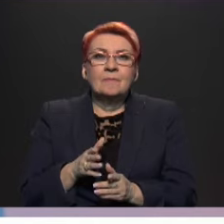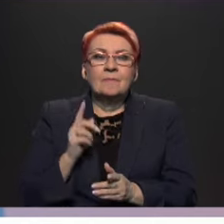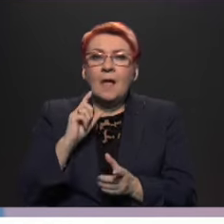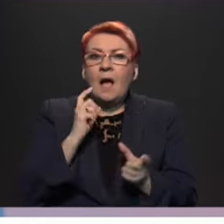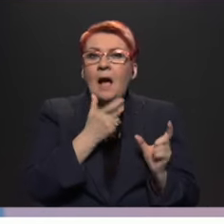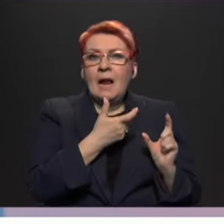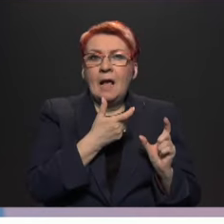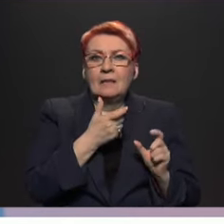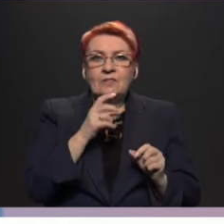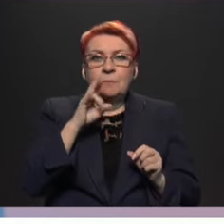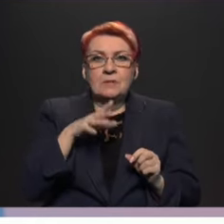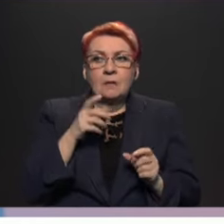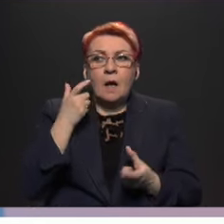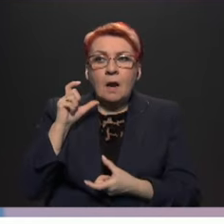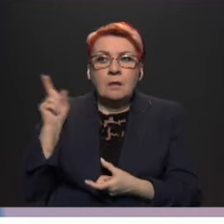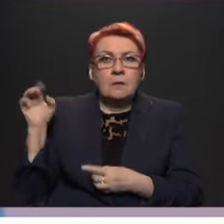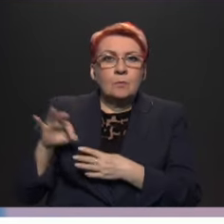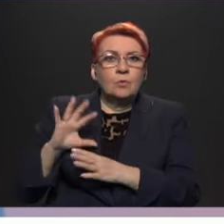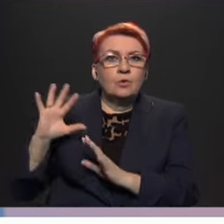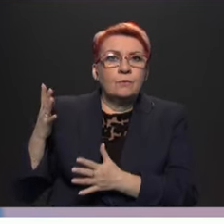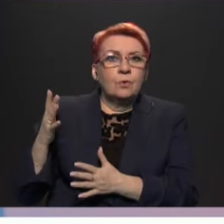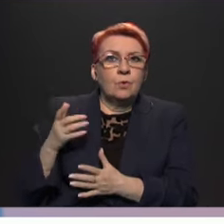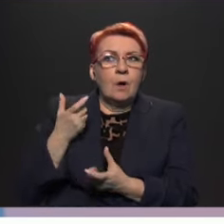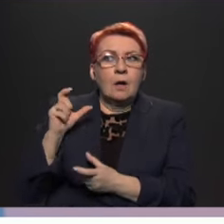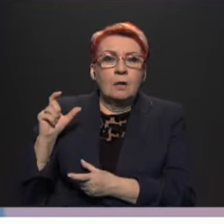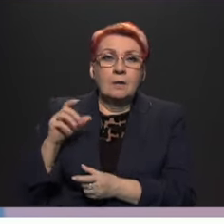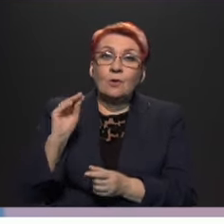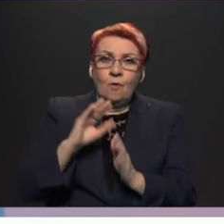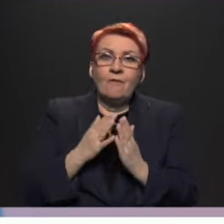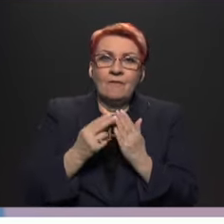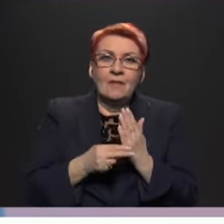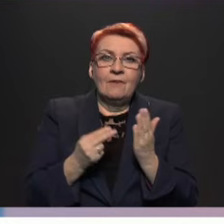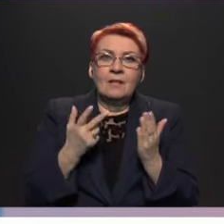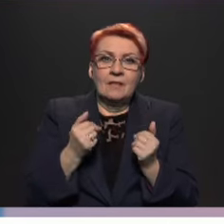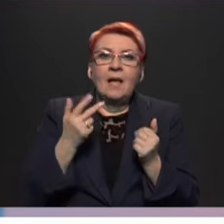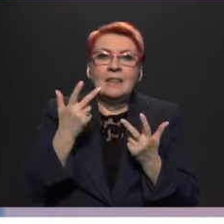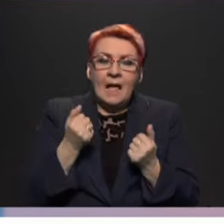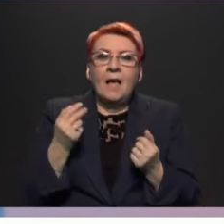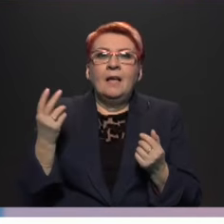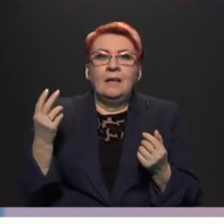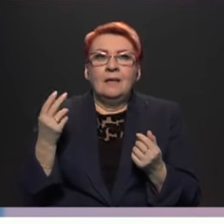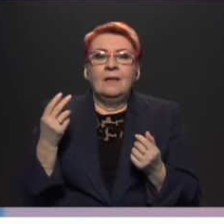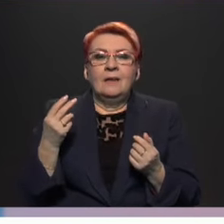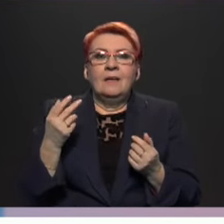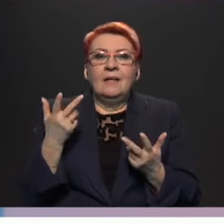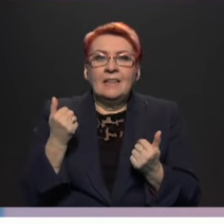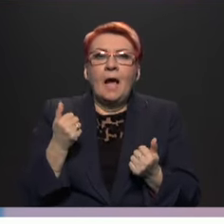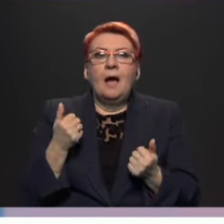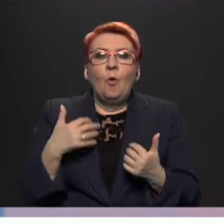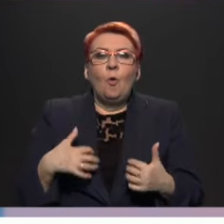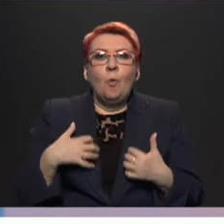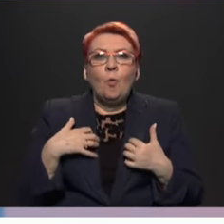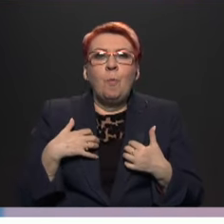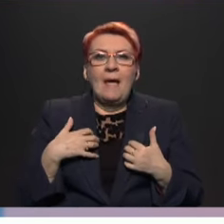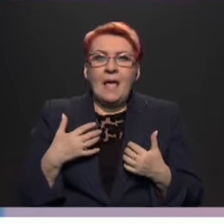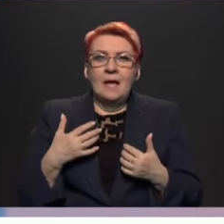оглядываться постоянно и бояться. Понятно, что в Евангелии сказано, надо бояться мужа, но этот страх, он